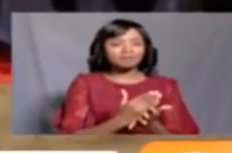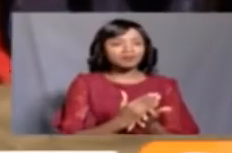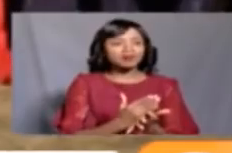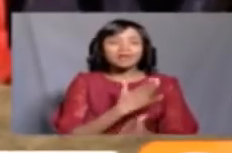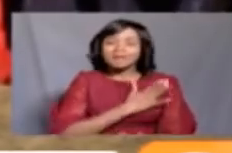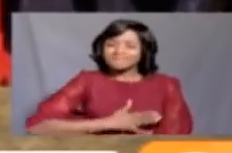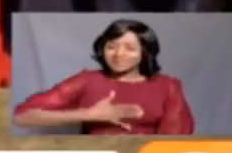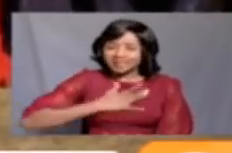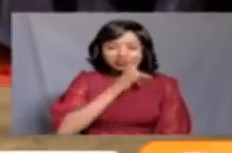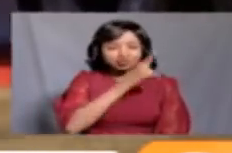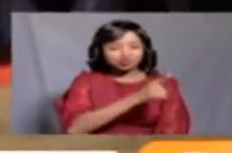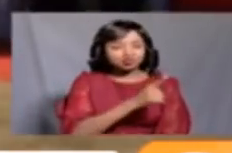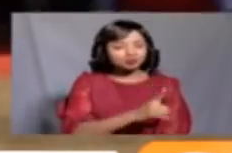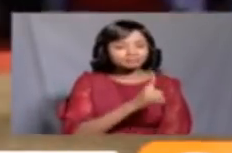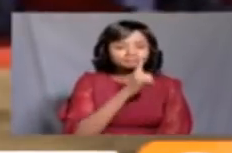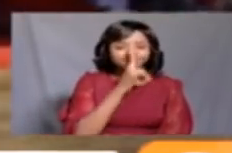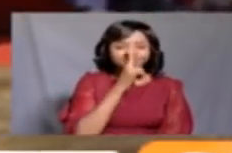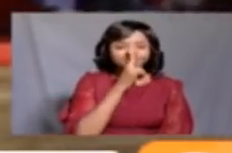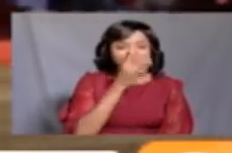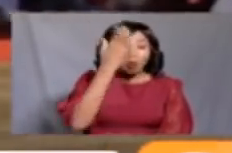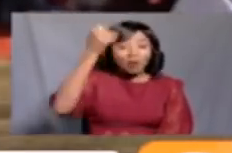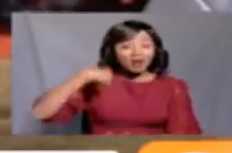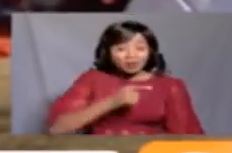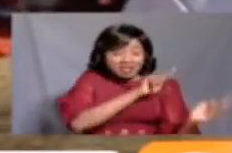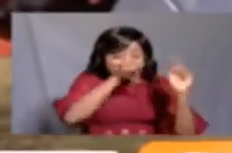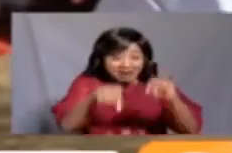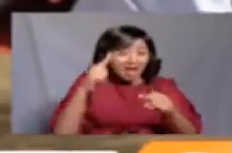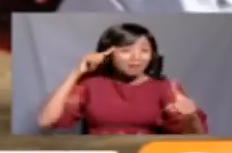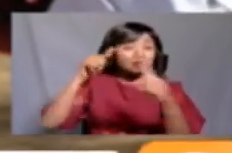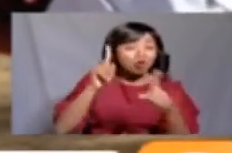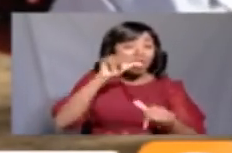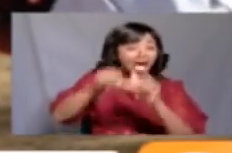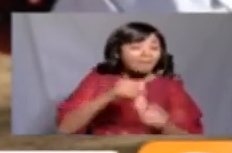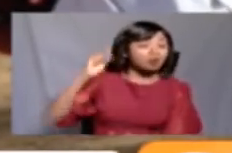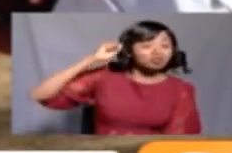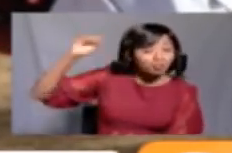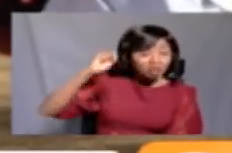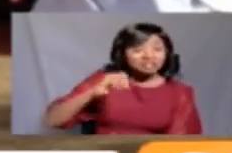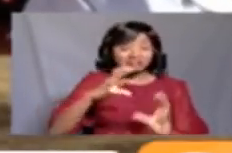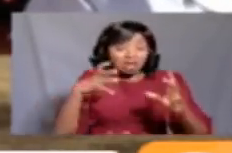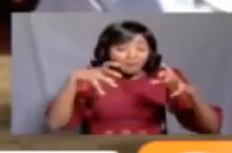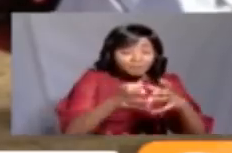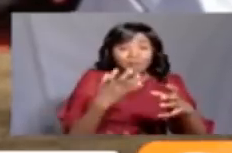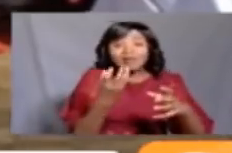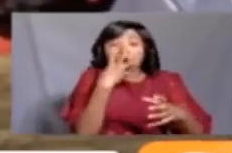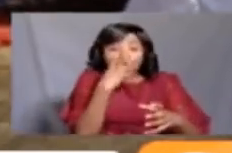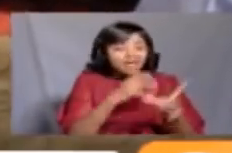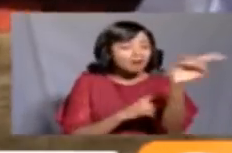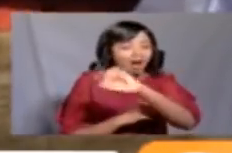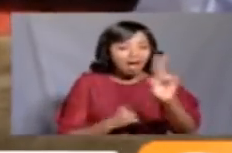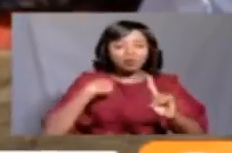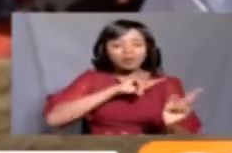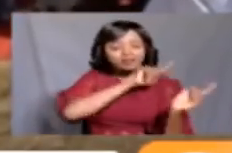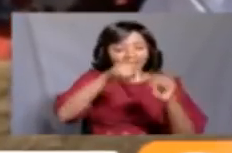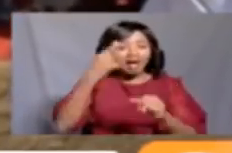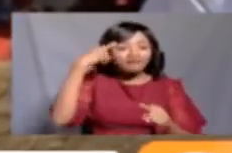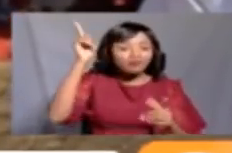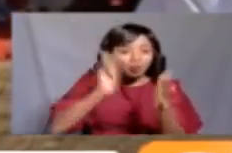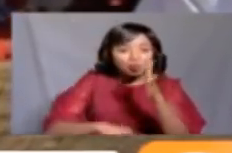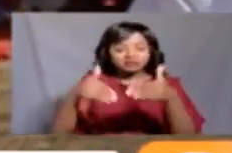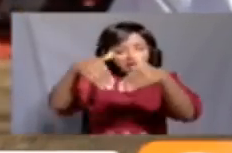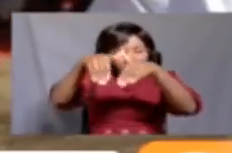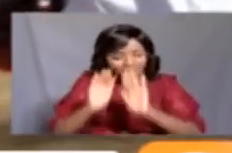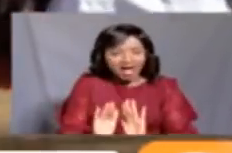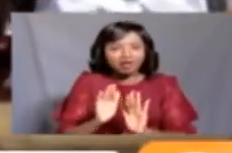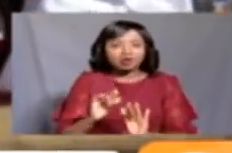Kwa heshima zote mahali ulipofikia, hatuko hapa kusikia maswala ya chama cha ODM, tuko hapa kwa mazishi